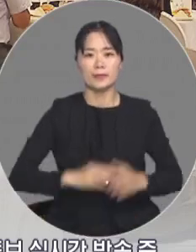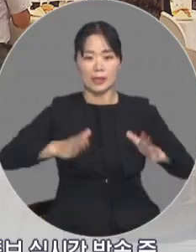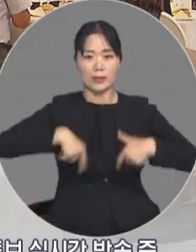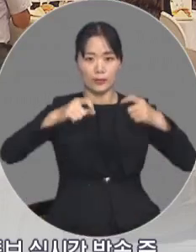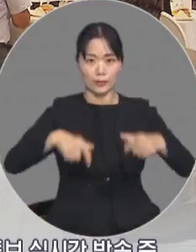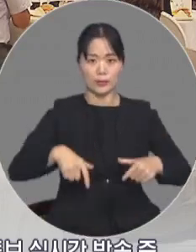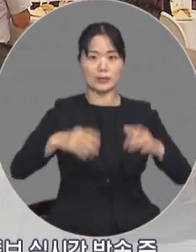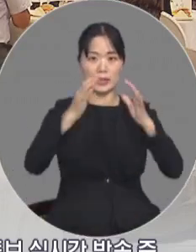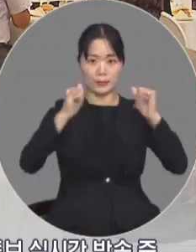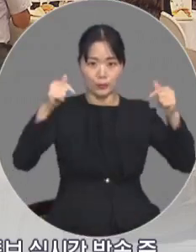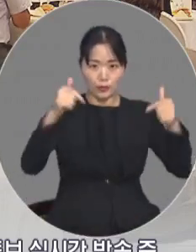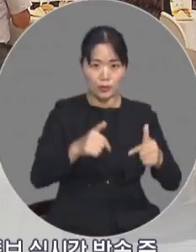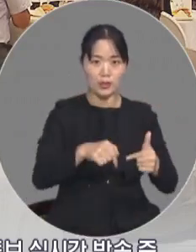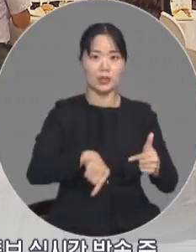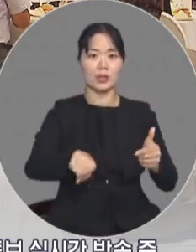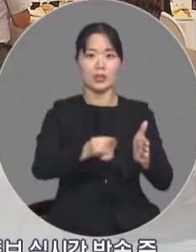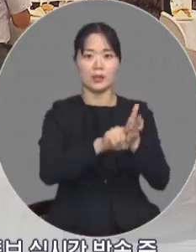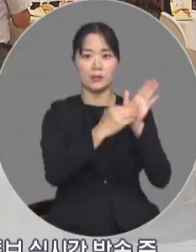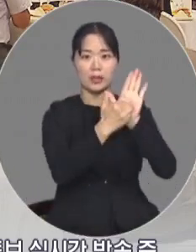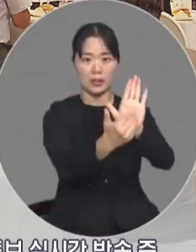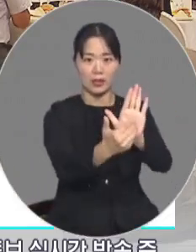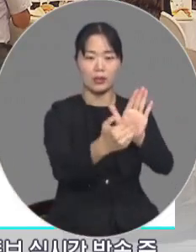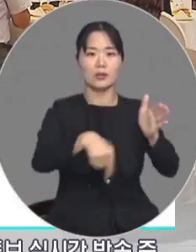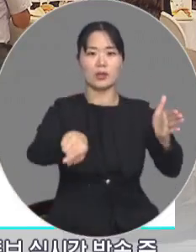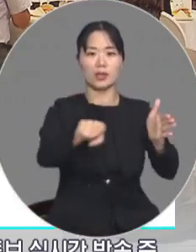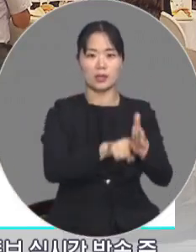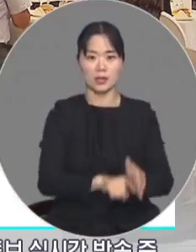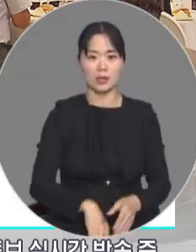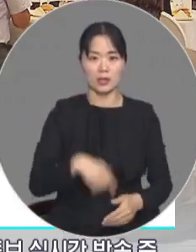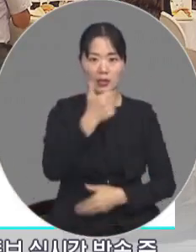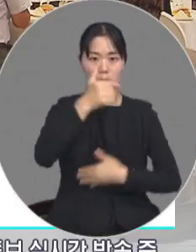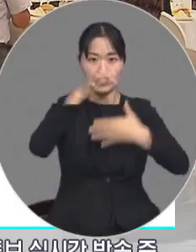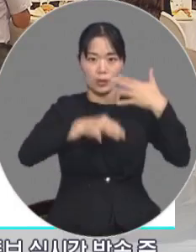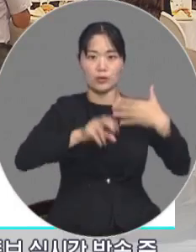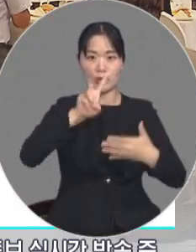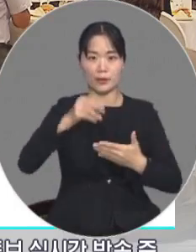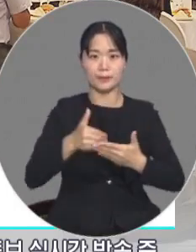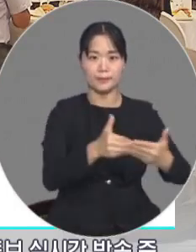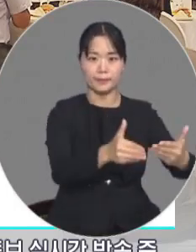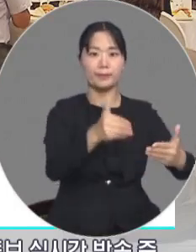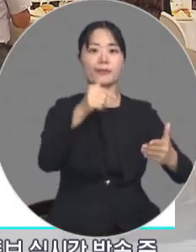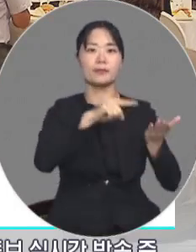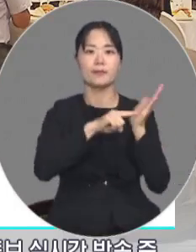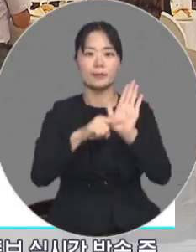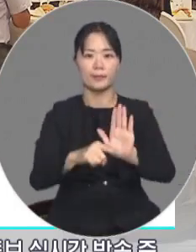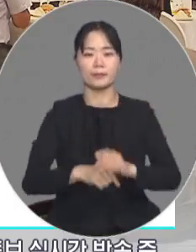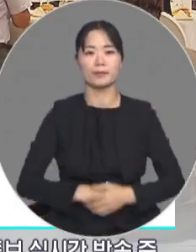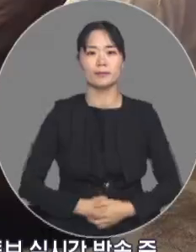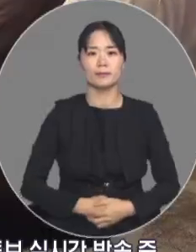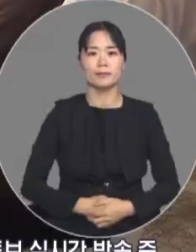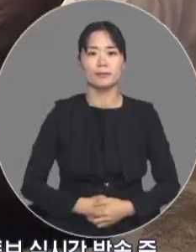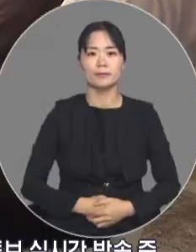남구가 인구 소멸에 대응하기 위해 대형 프로젝트 두 개를 추진합니다.